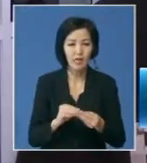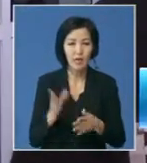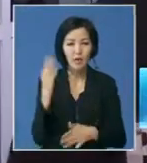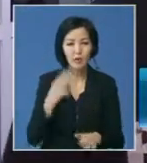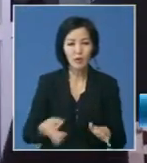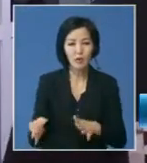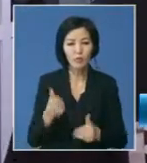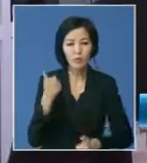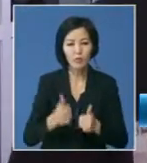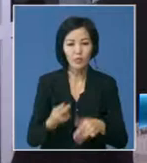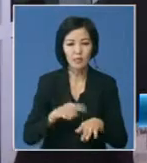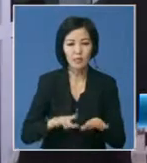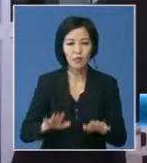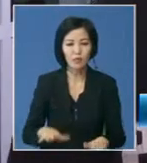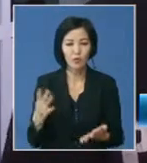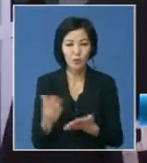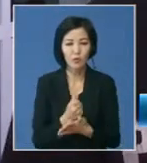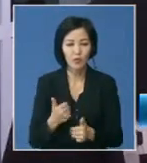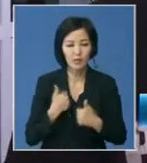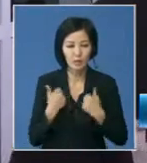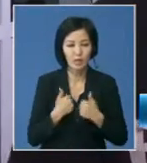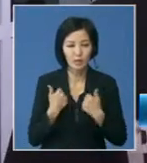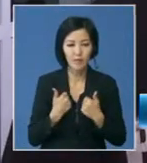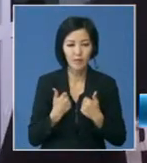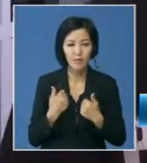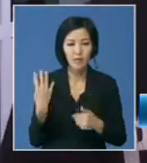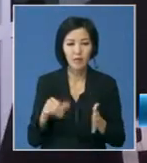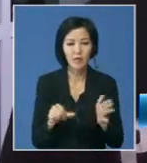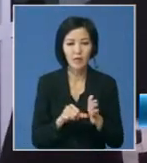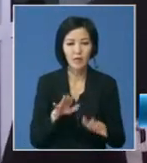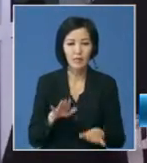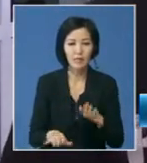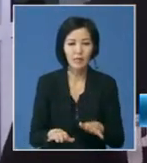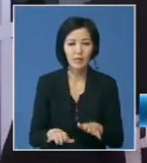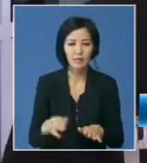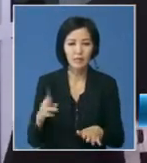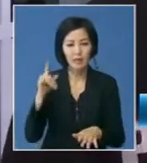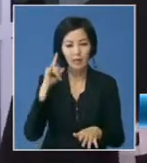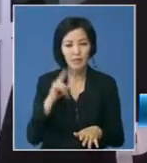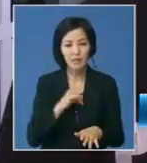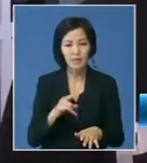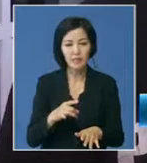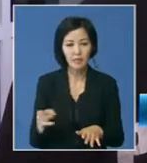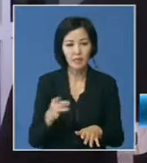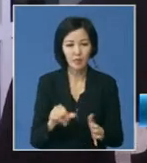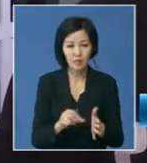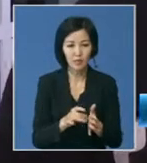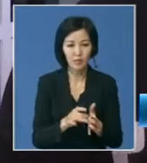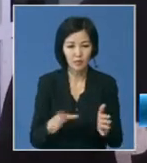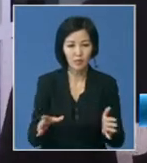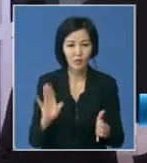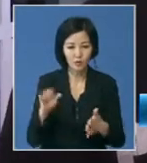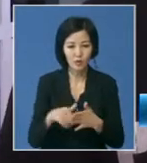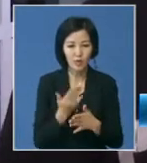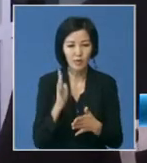енді бірінші орын алуға тырысамын енді. 46 келі салмақта Қазақстан республикасында рекорд көтеруге тырысам енді.